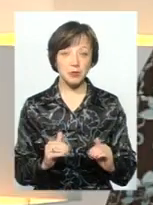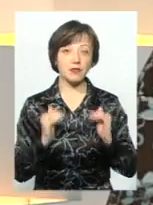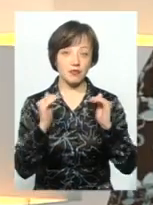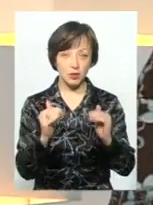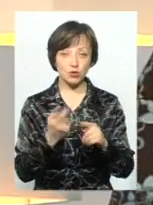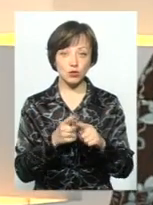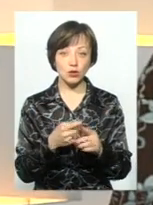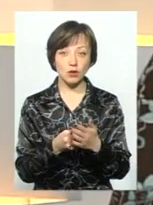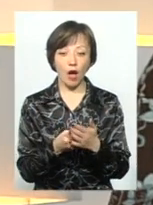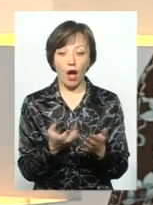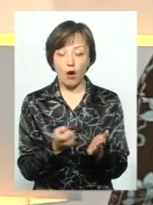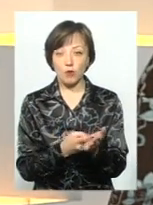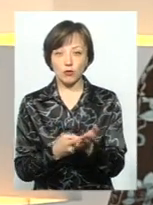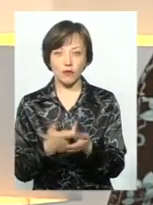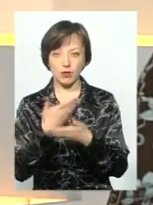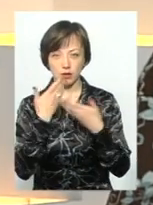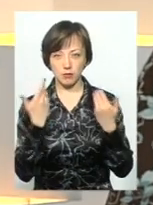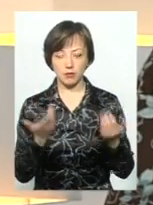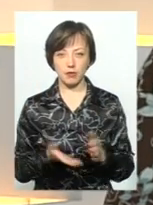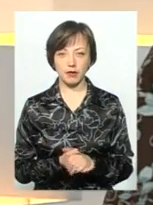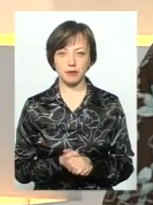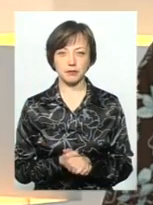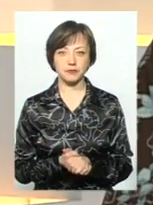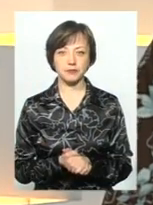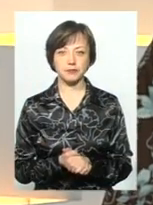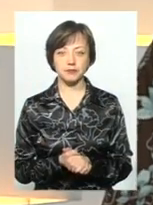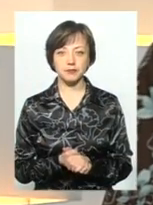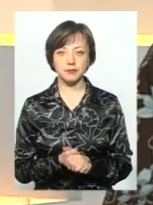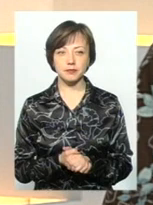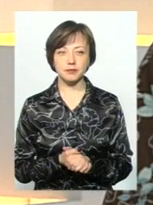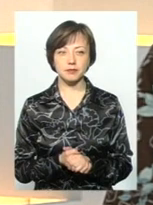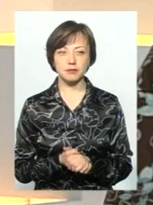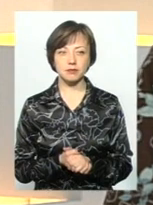ту ціну, а обґрунтування немає. І